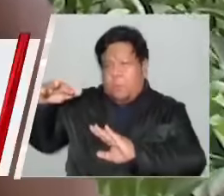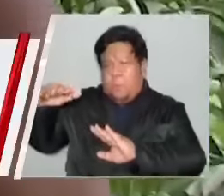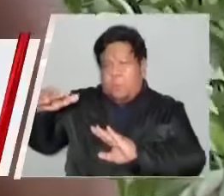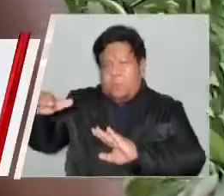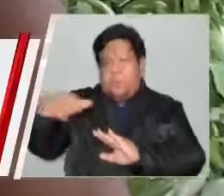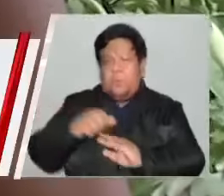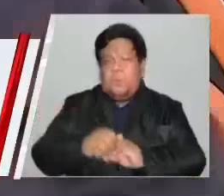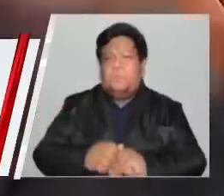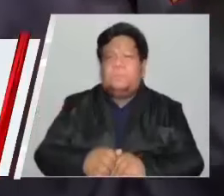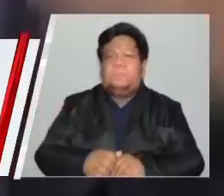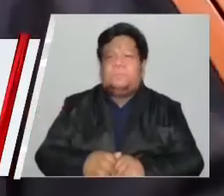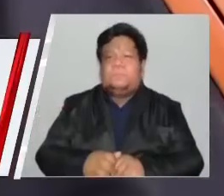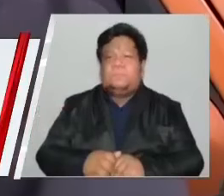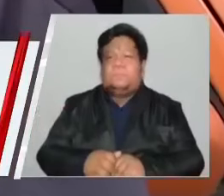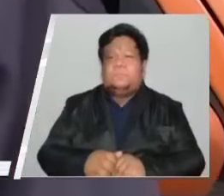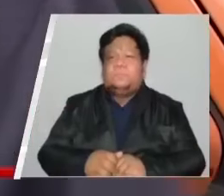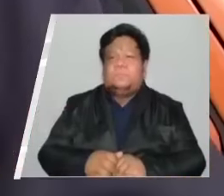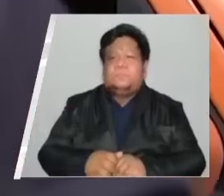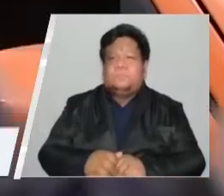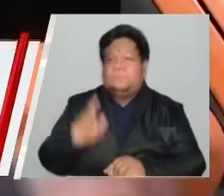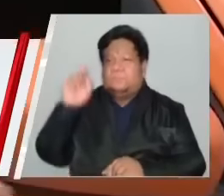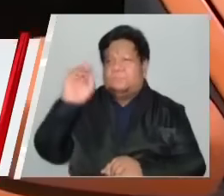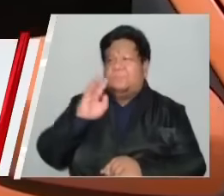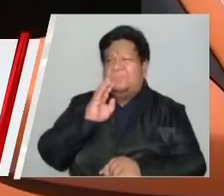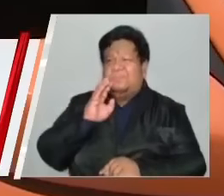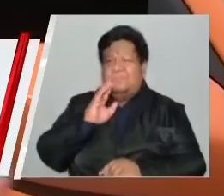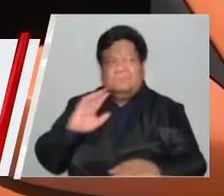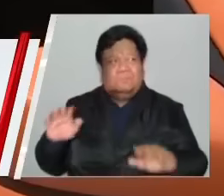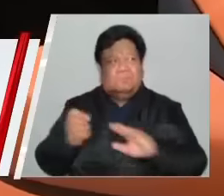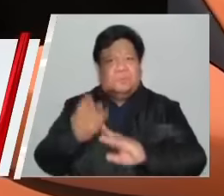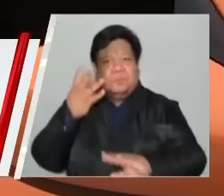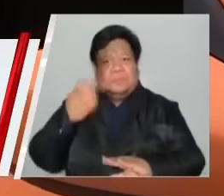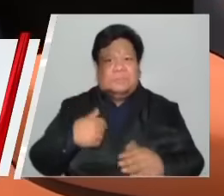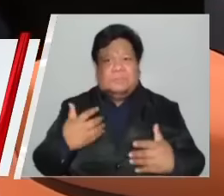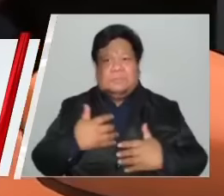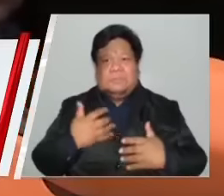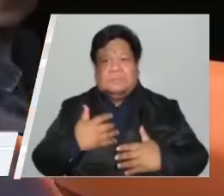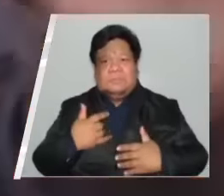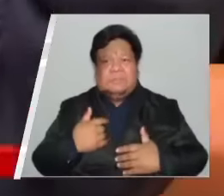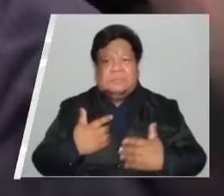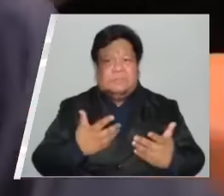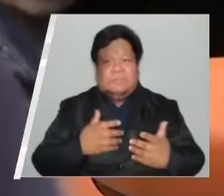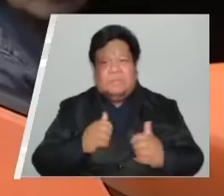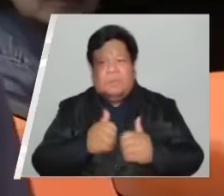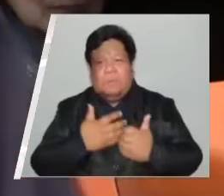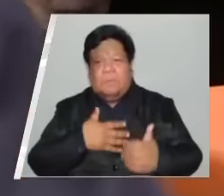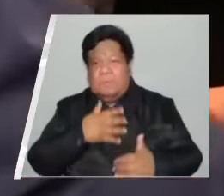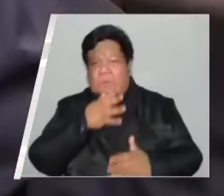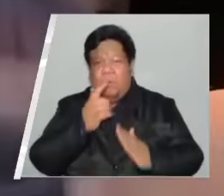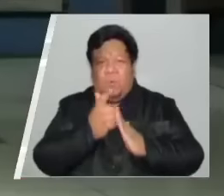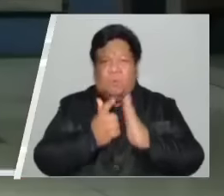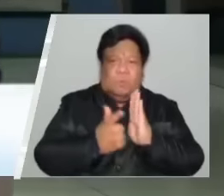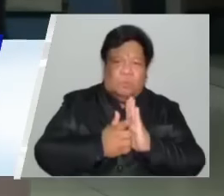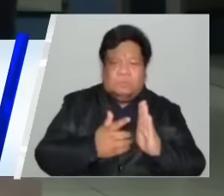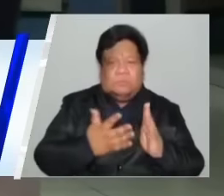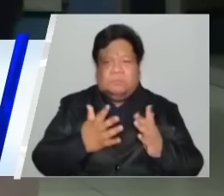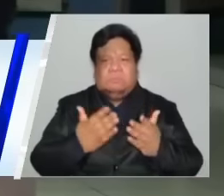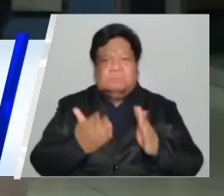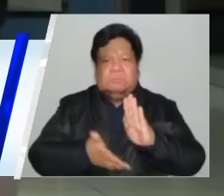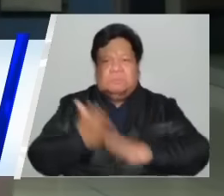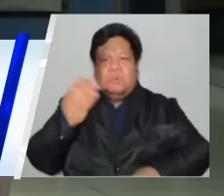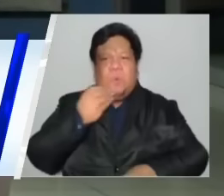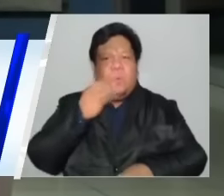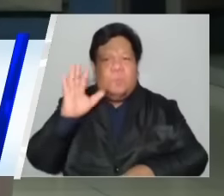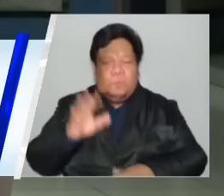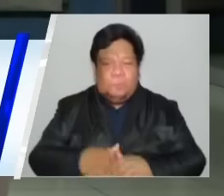siyempre naputok po yan eh. Sabi ko, ame, medyo may edad na din po yung mother-in-law ko. So sabi ko, tara na, uwi na tayo. Ayon sa